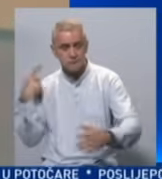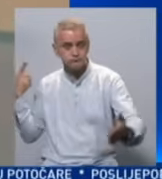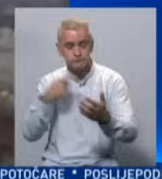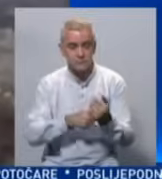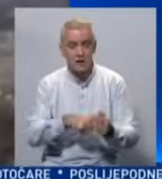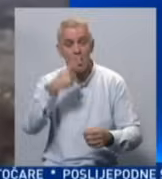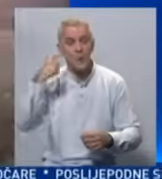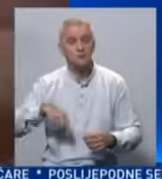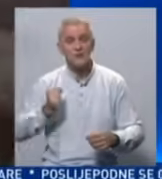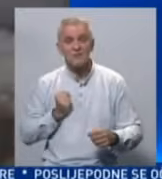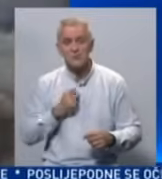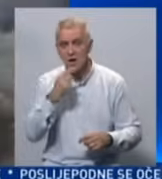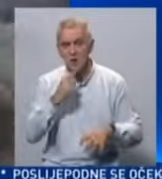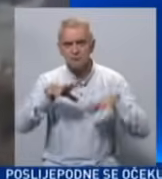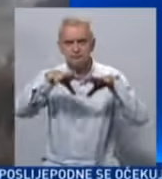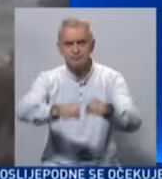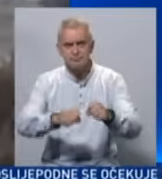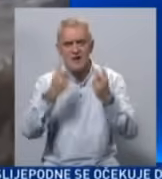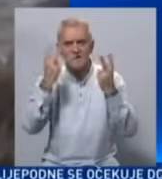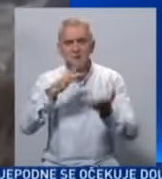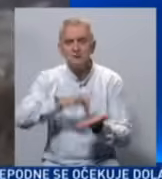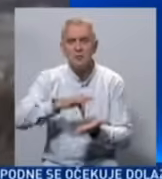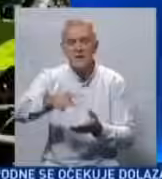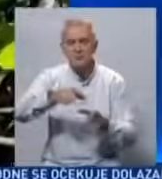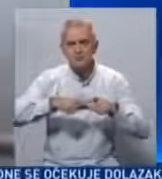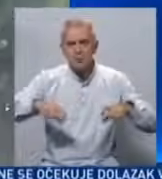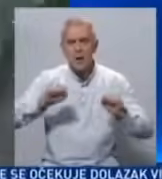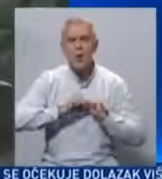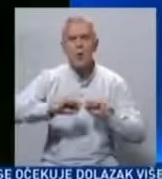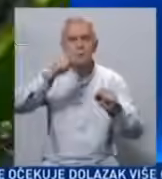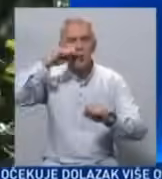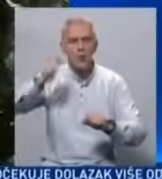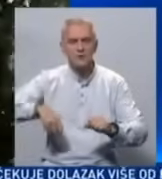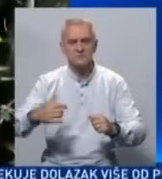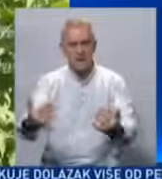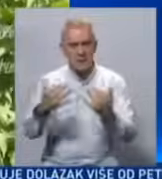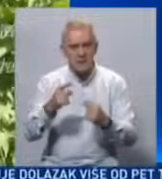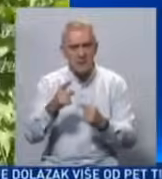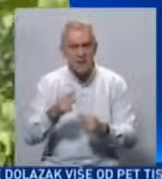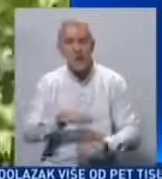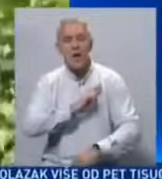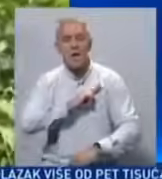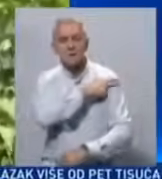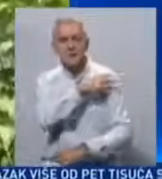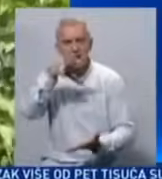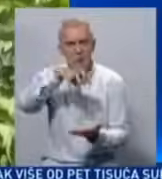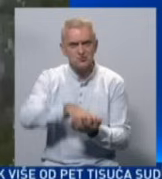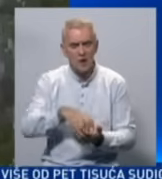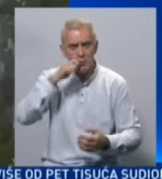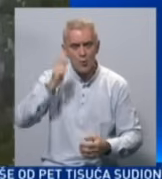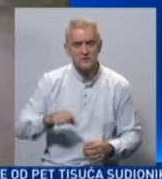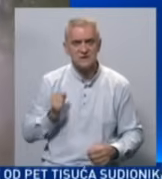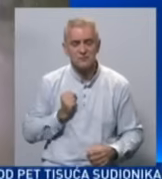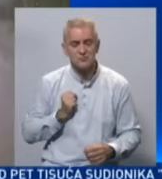je da su zauzeli važne položaje duž linije fronta i odbili ukrajinske napade. Generalštab ukrajinske vojske saopštio je da